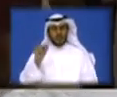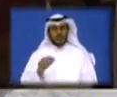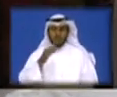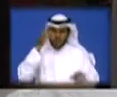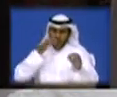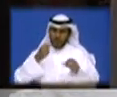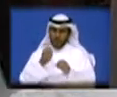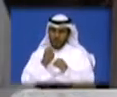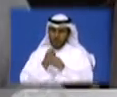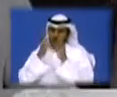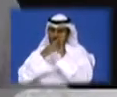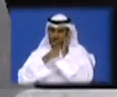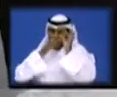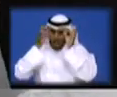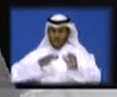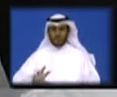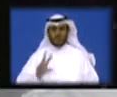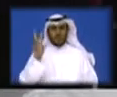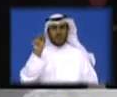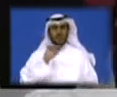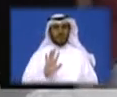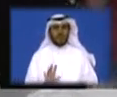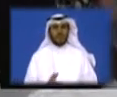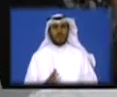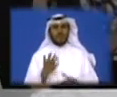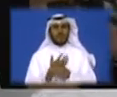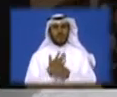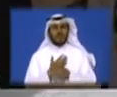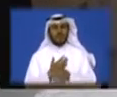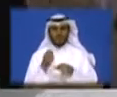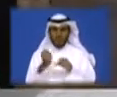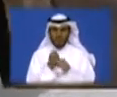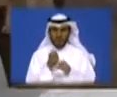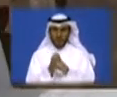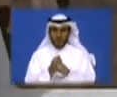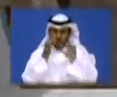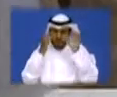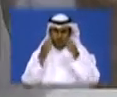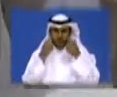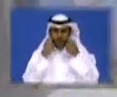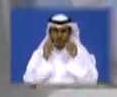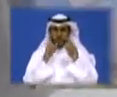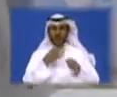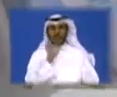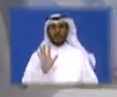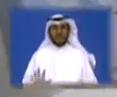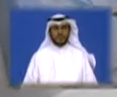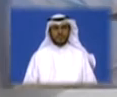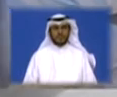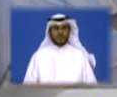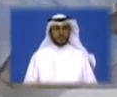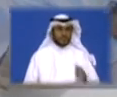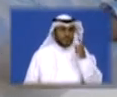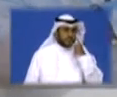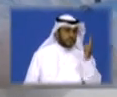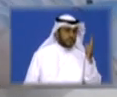الحروف وتكون هناك تطبيقات رقابية حديثة. شعار